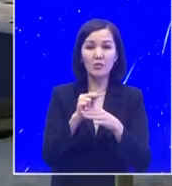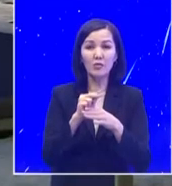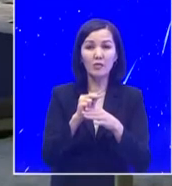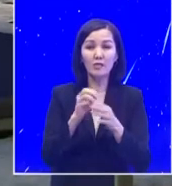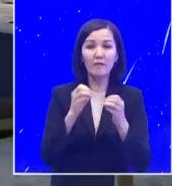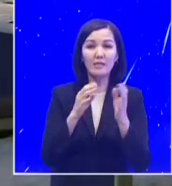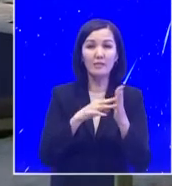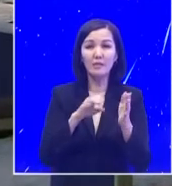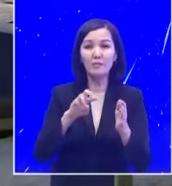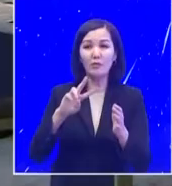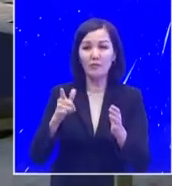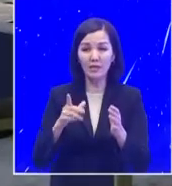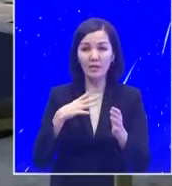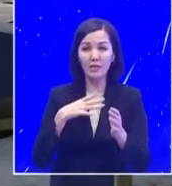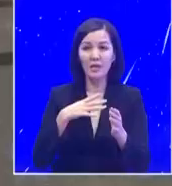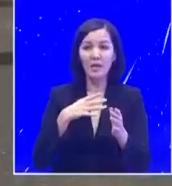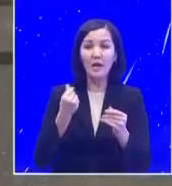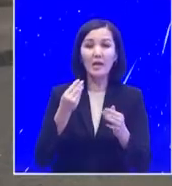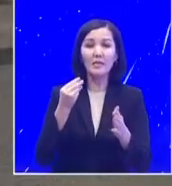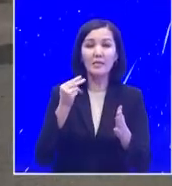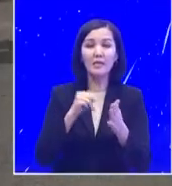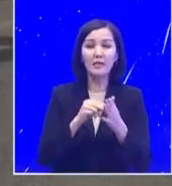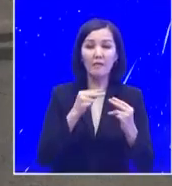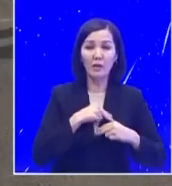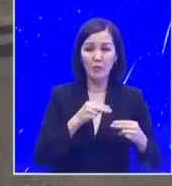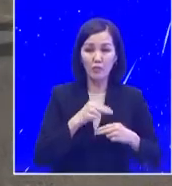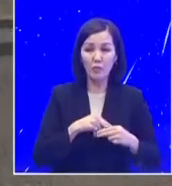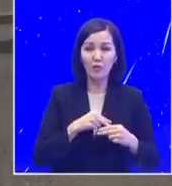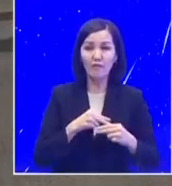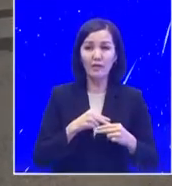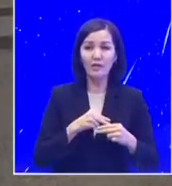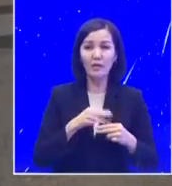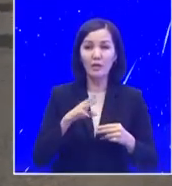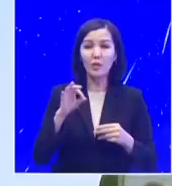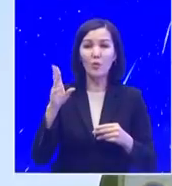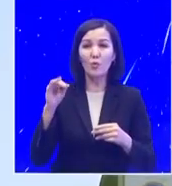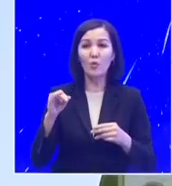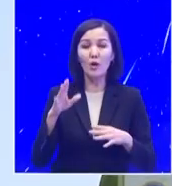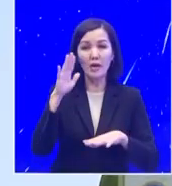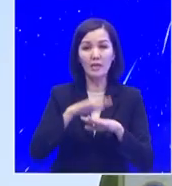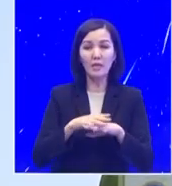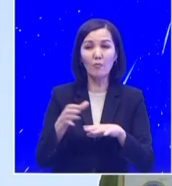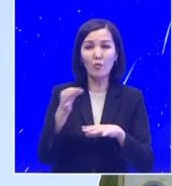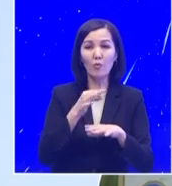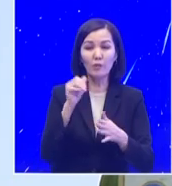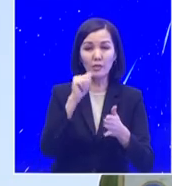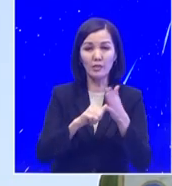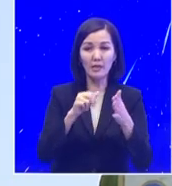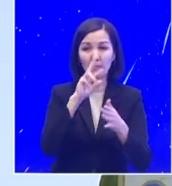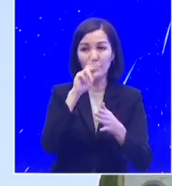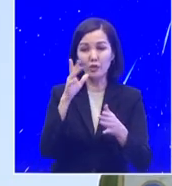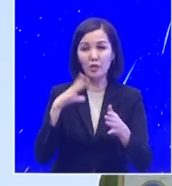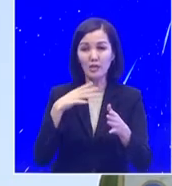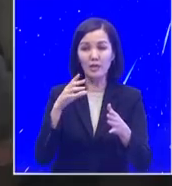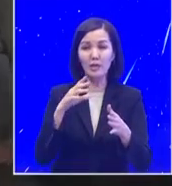затрачено 18 миллионов тенге. Оценив работу подрядной организации ТО CHT Конст, аким области сделал ряд замечаний